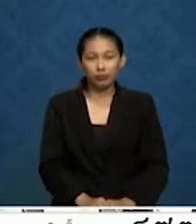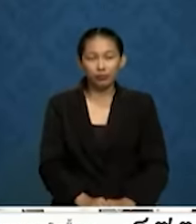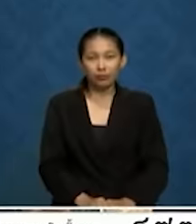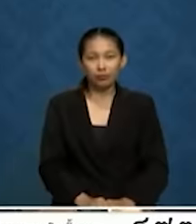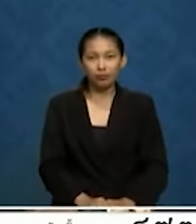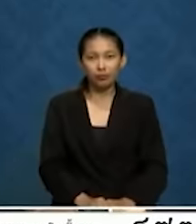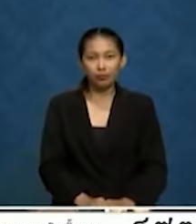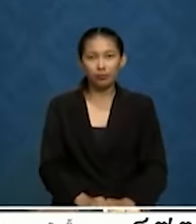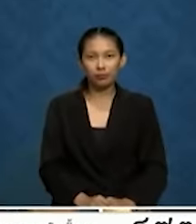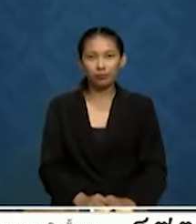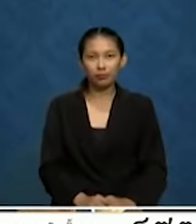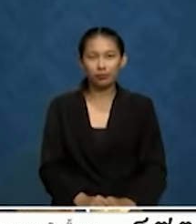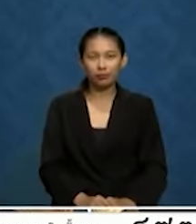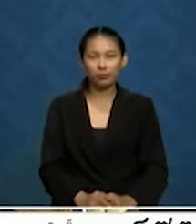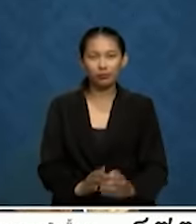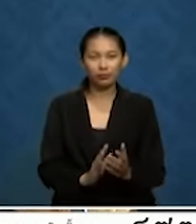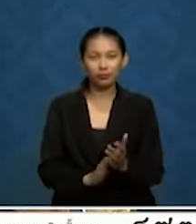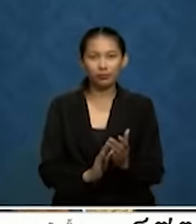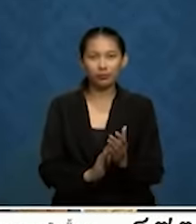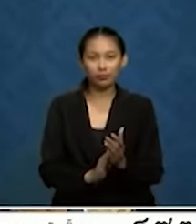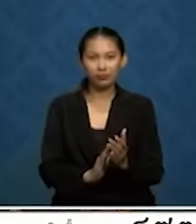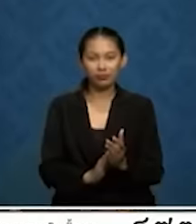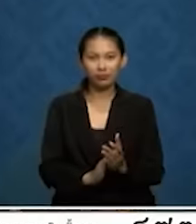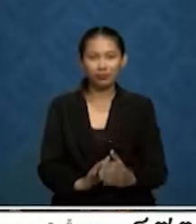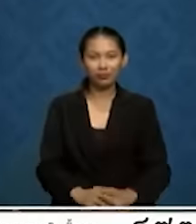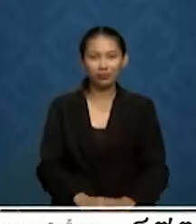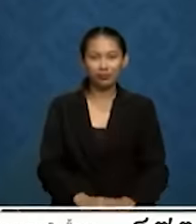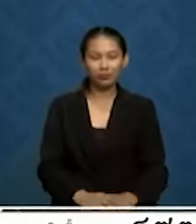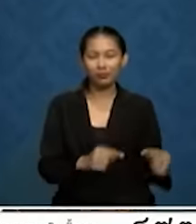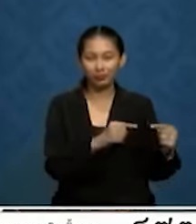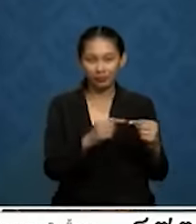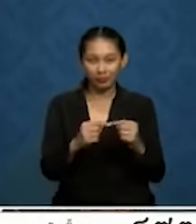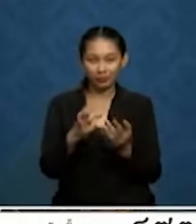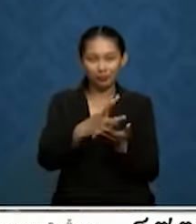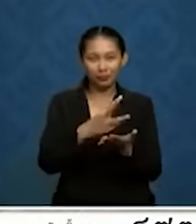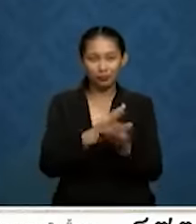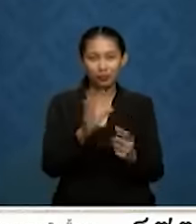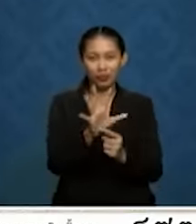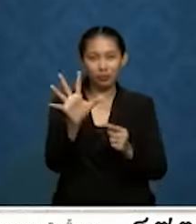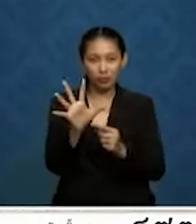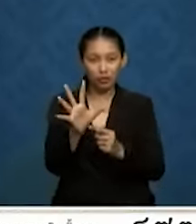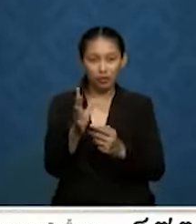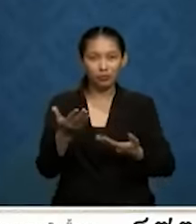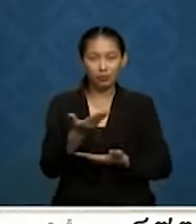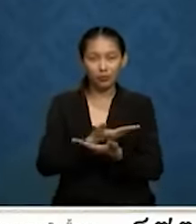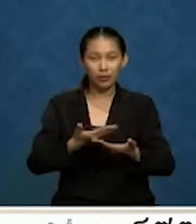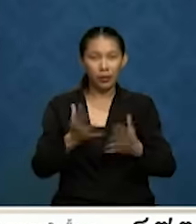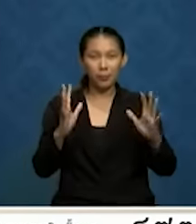ครับต่อไประเบียบวาระที่5เรื่องที่ค้างพิจารณาไม่มี